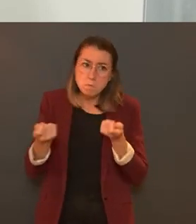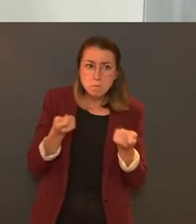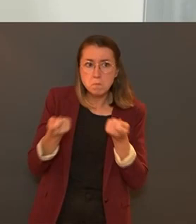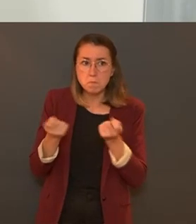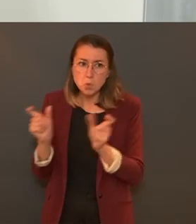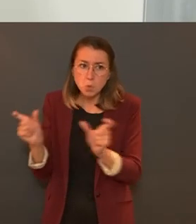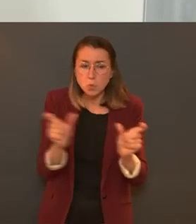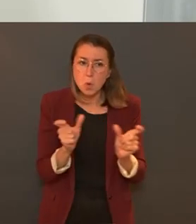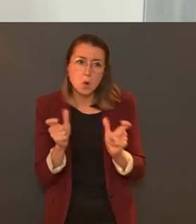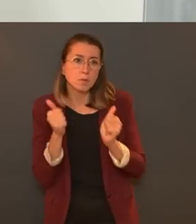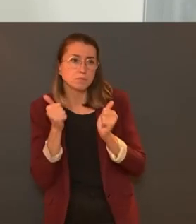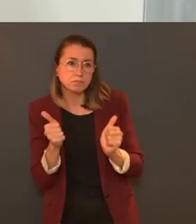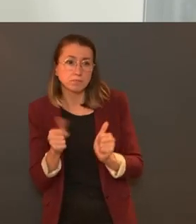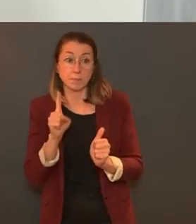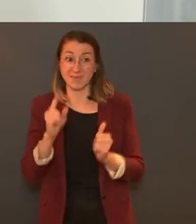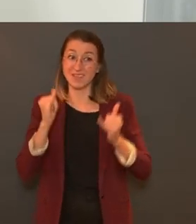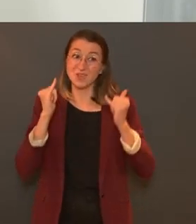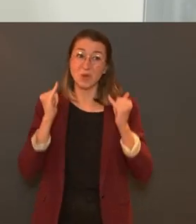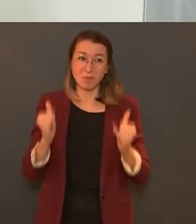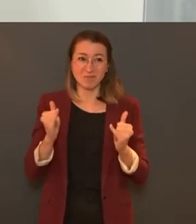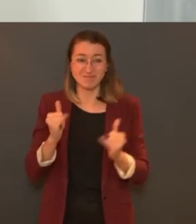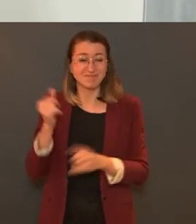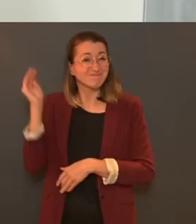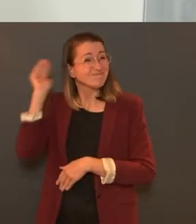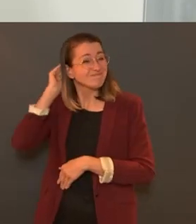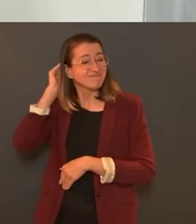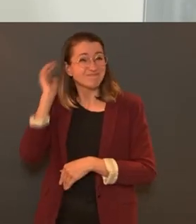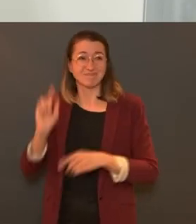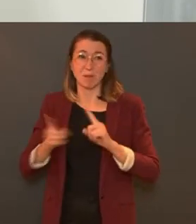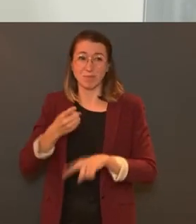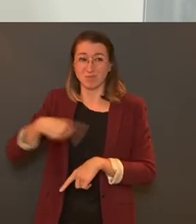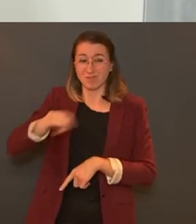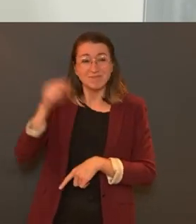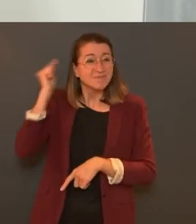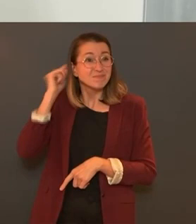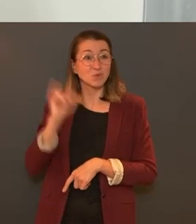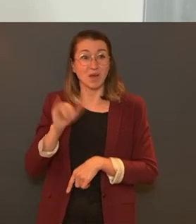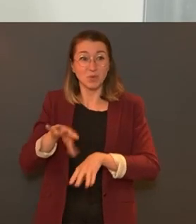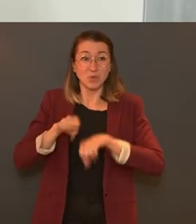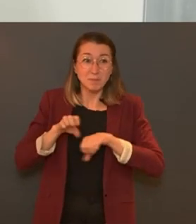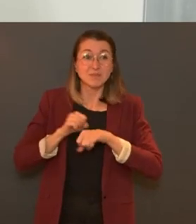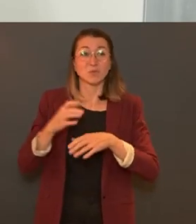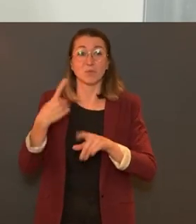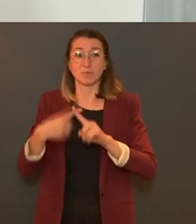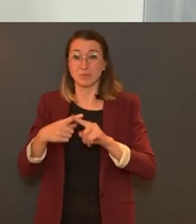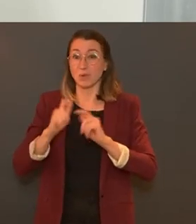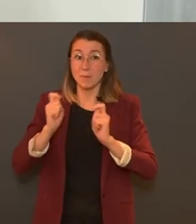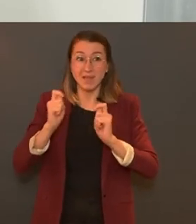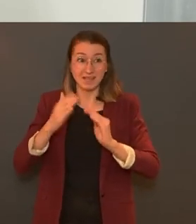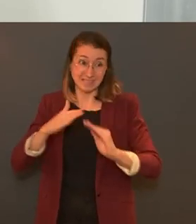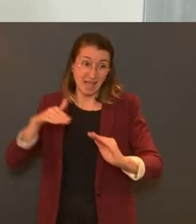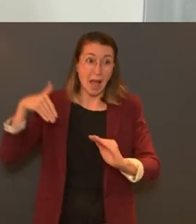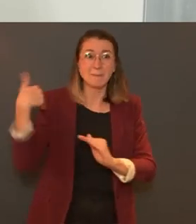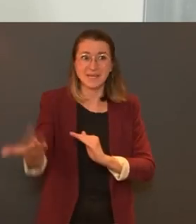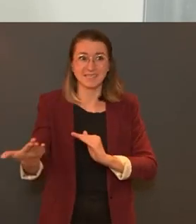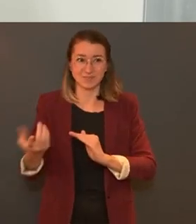décès est souvent en décalage par rapport aux contaminations, que les augmentations à l'heure actuelle progressent